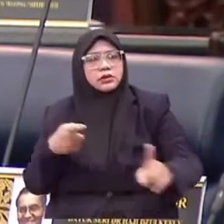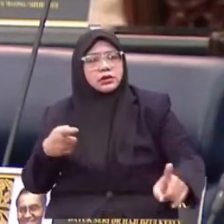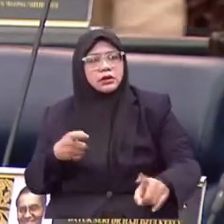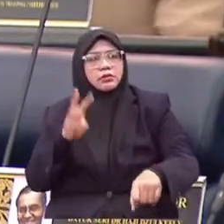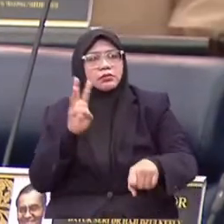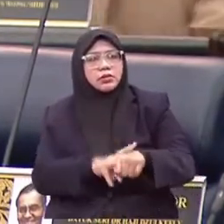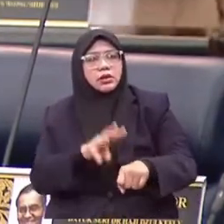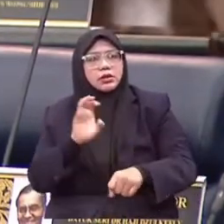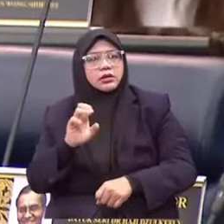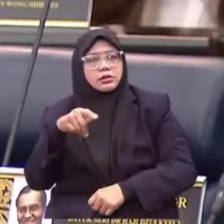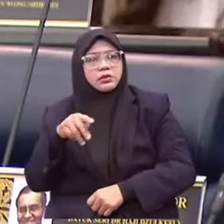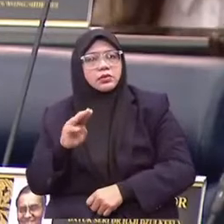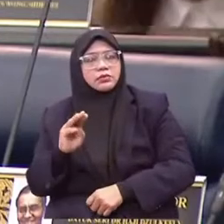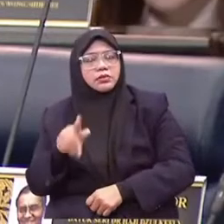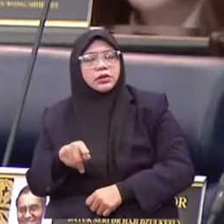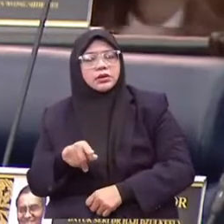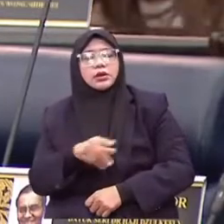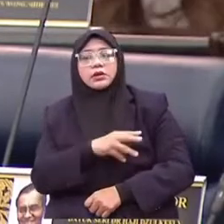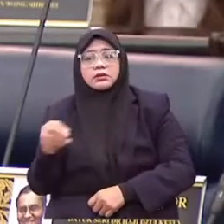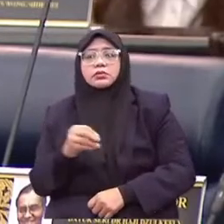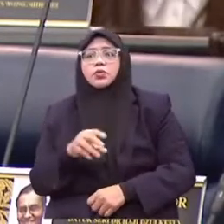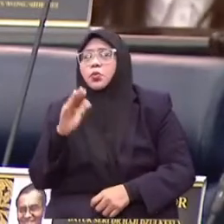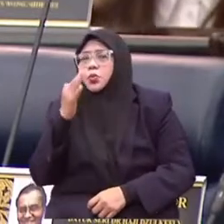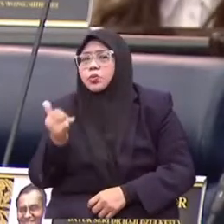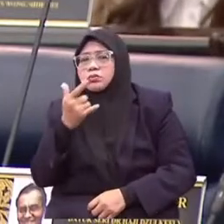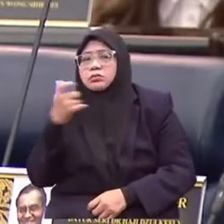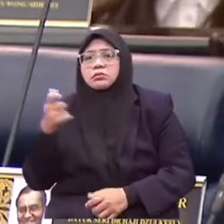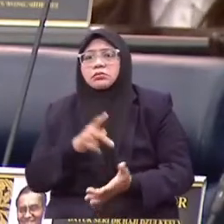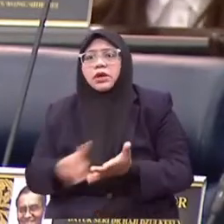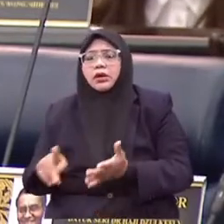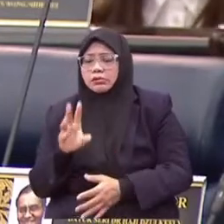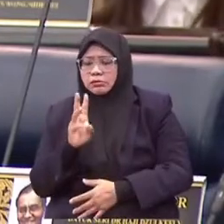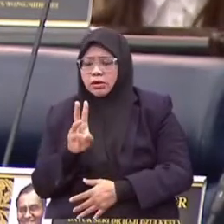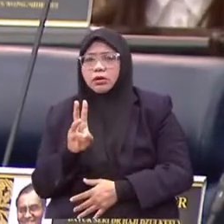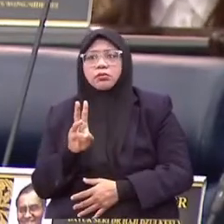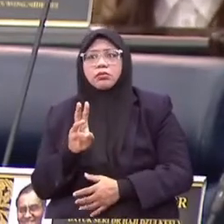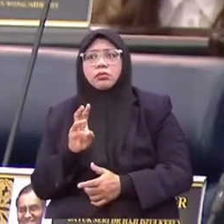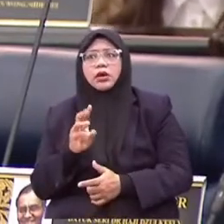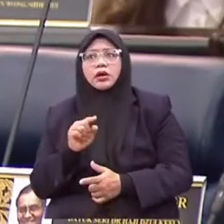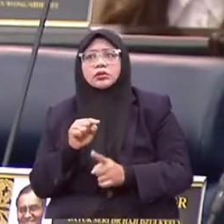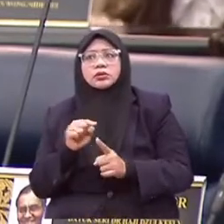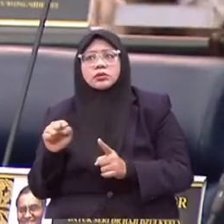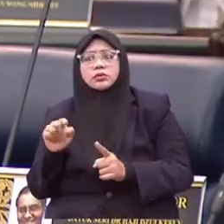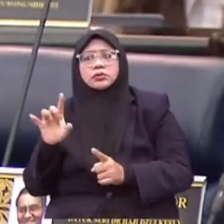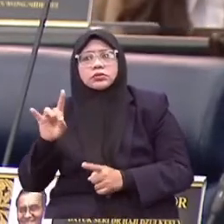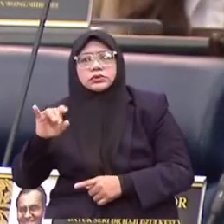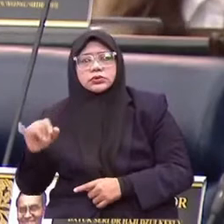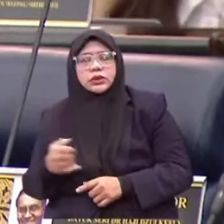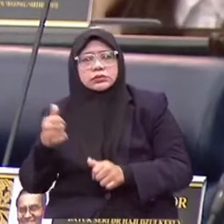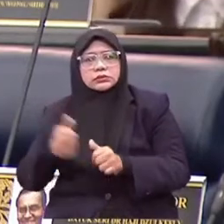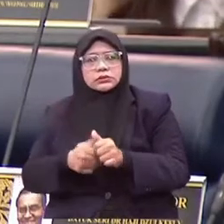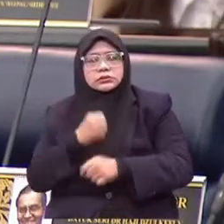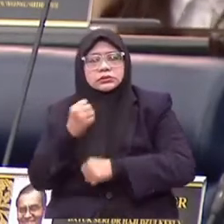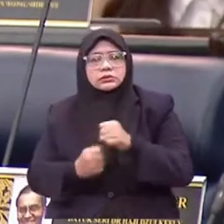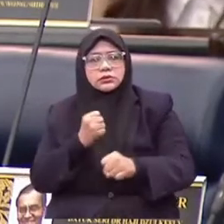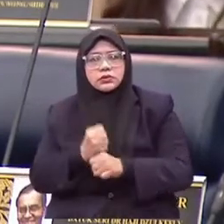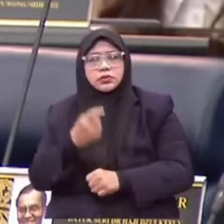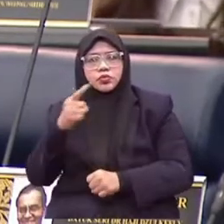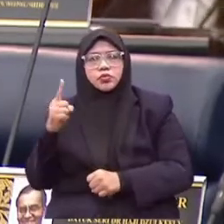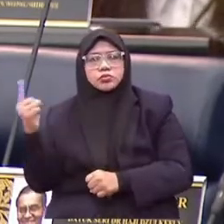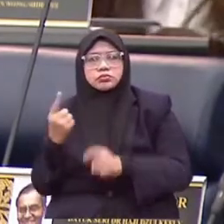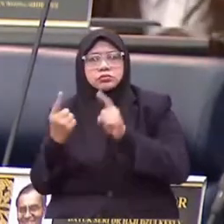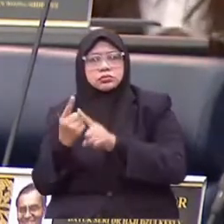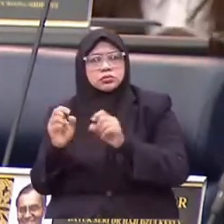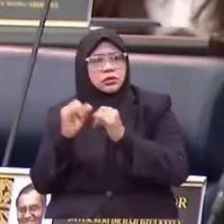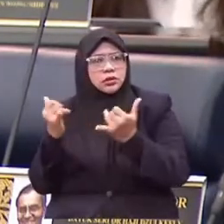amaran iqmp Mengapa kita perlu bayar 6 hingga 80 lebih juta setiap tahun kepada satu